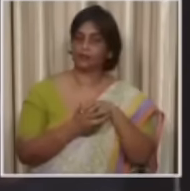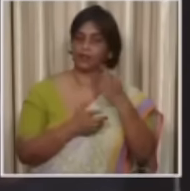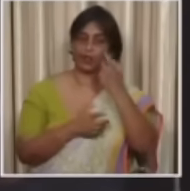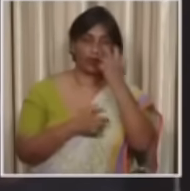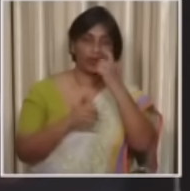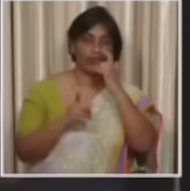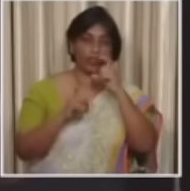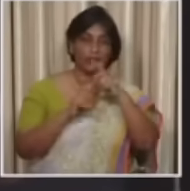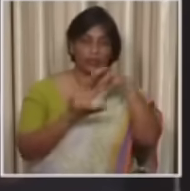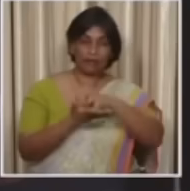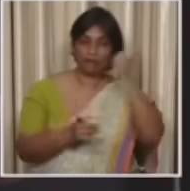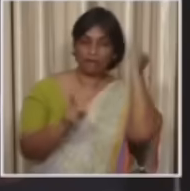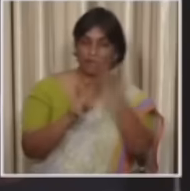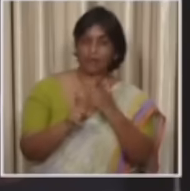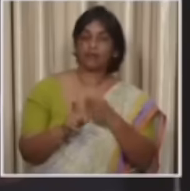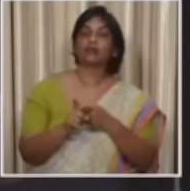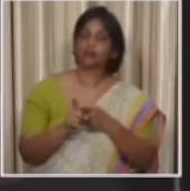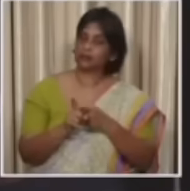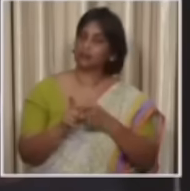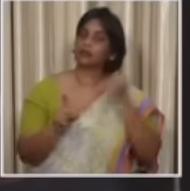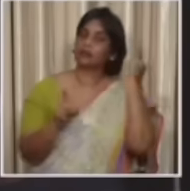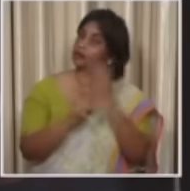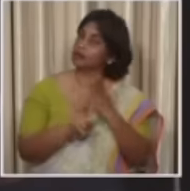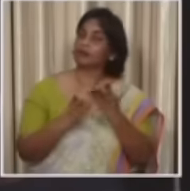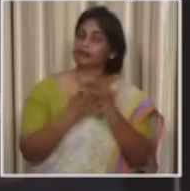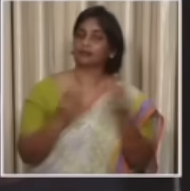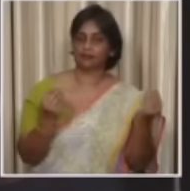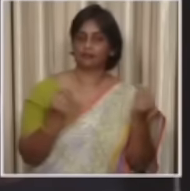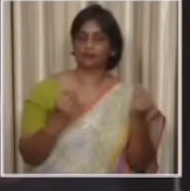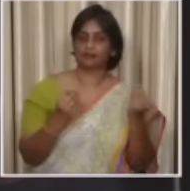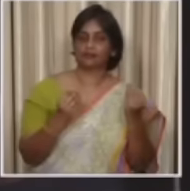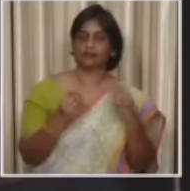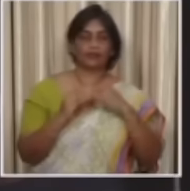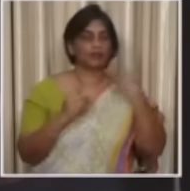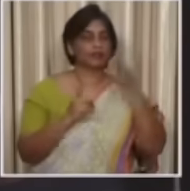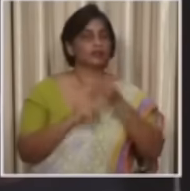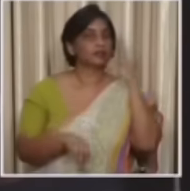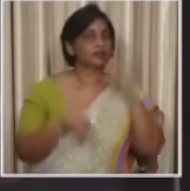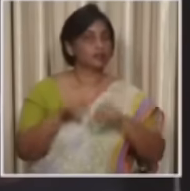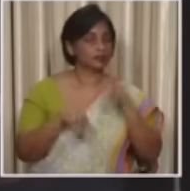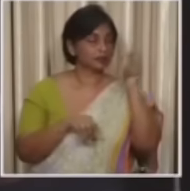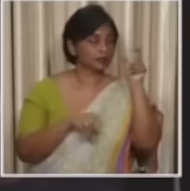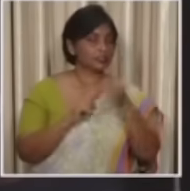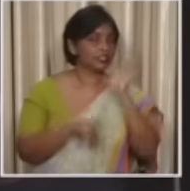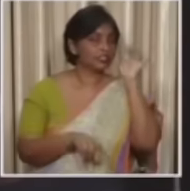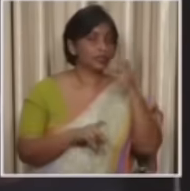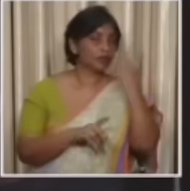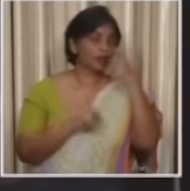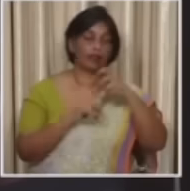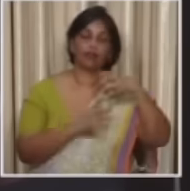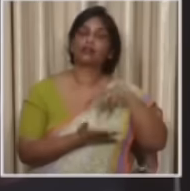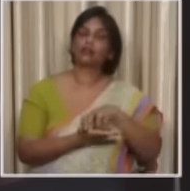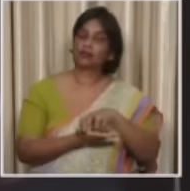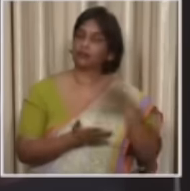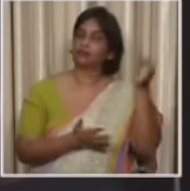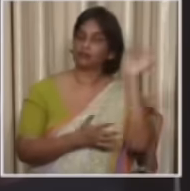දිස්ත්‍රික්කේ අපහාස කරපු නිසා ඒ අපහාස නැති කරන්න ඊළඟ ජනාධිපතිවරයා කළුතර දිස්ත්‍රික්කෙන්